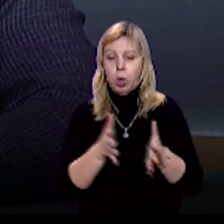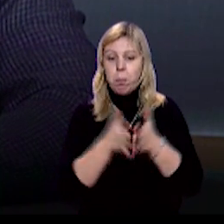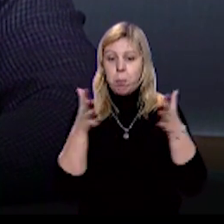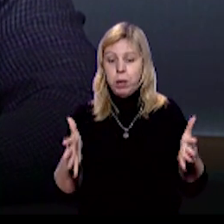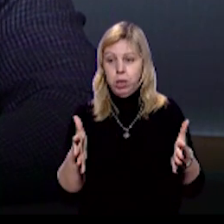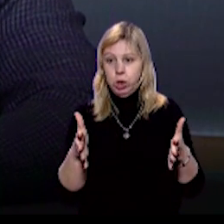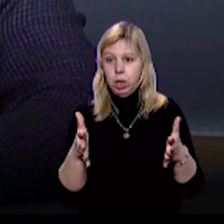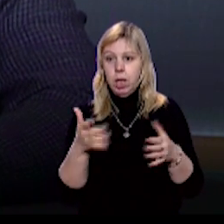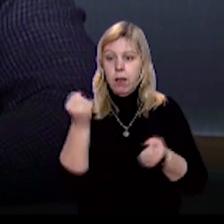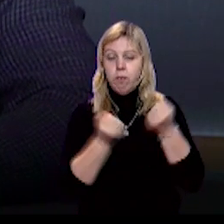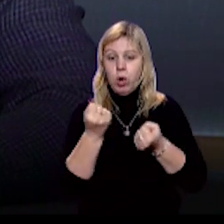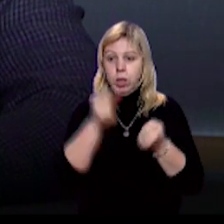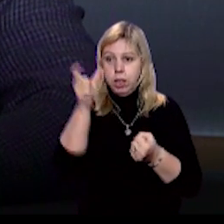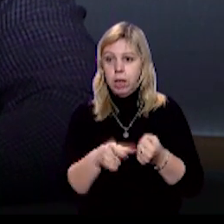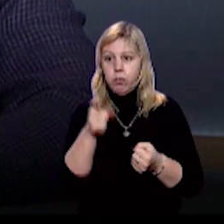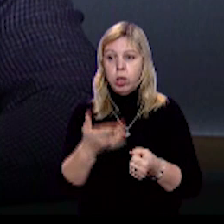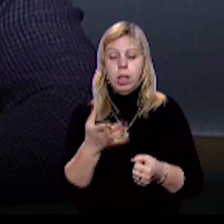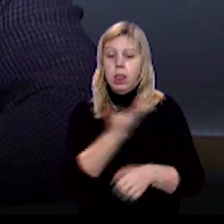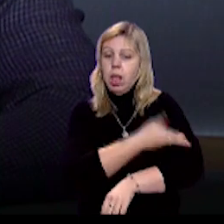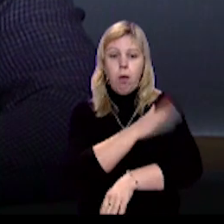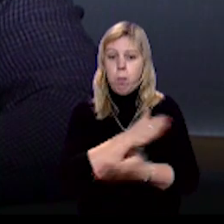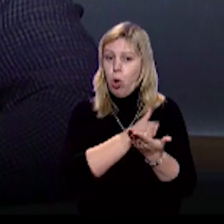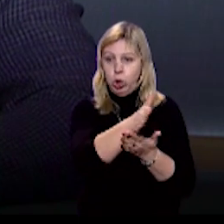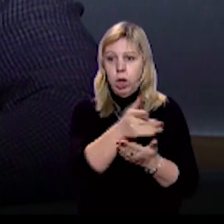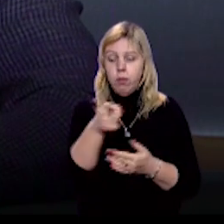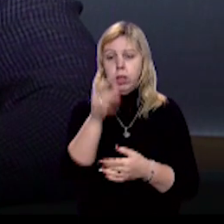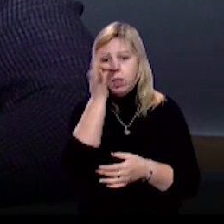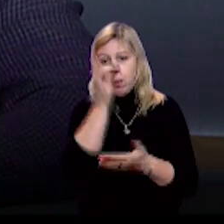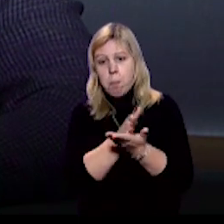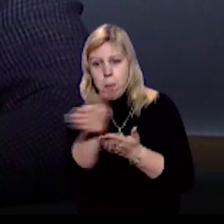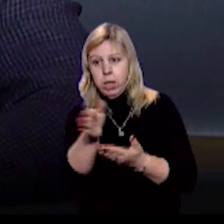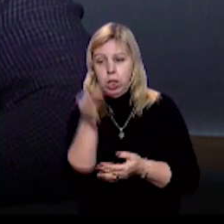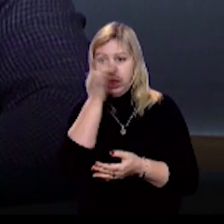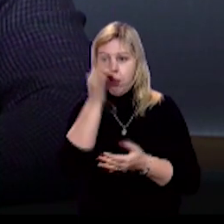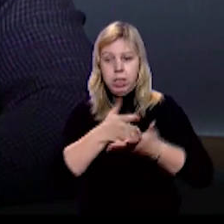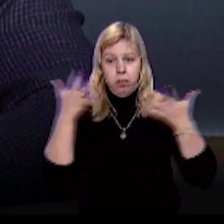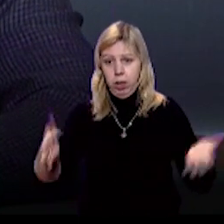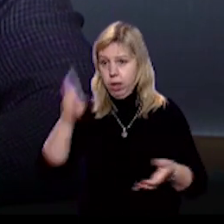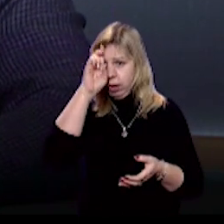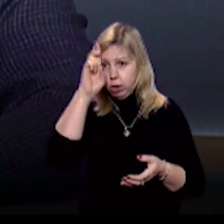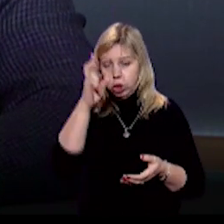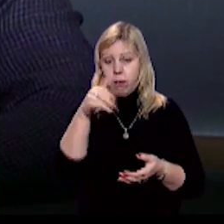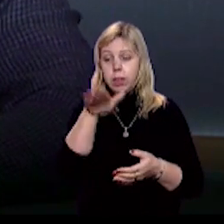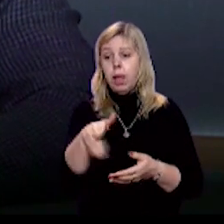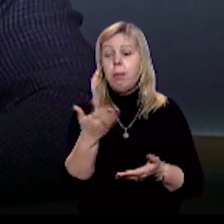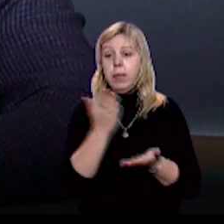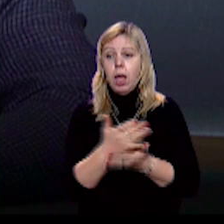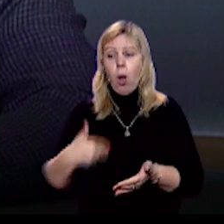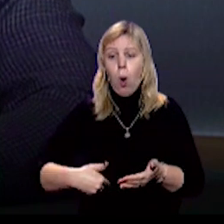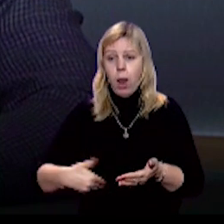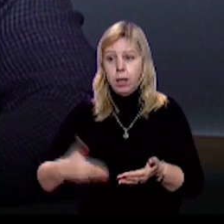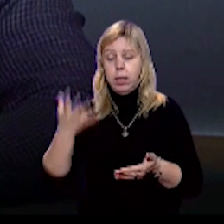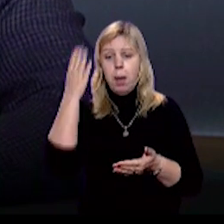більшість водіїв, вони не в Польщу їдуть, вони їдуть в Німеччину. Німеччина – величезна країна. Там є